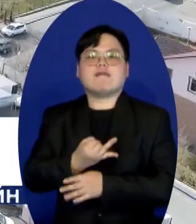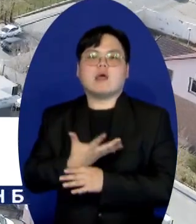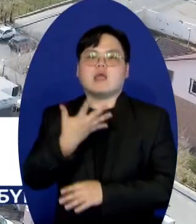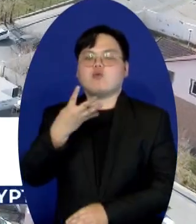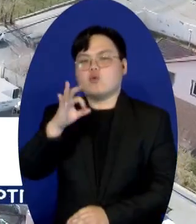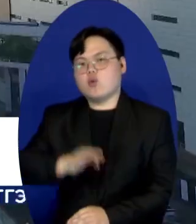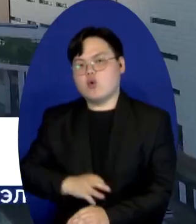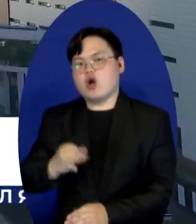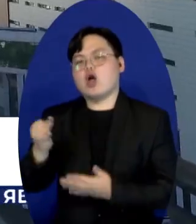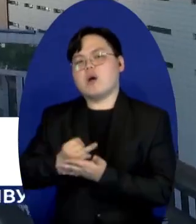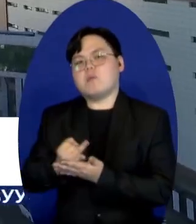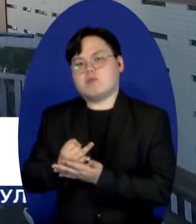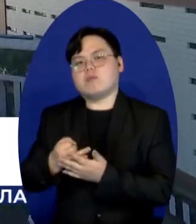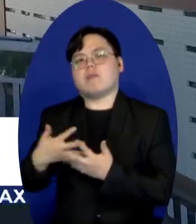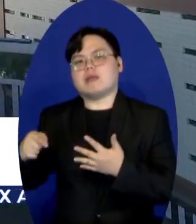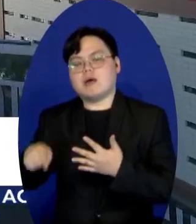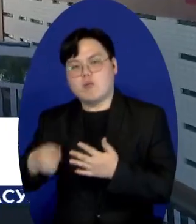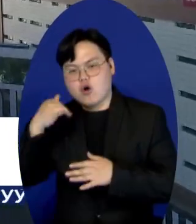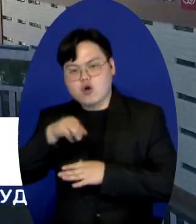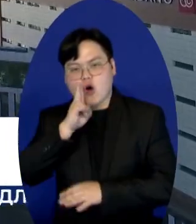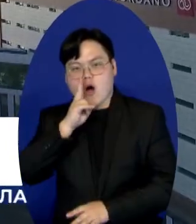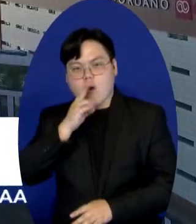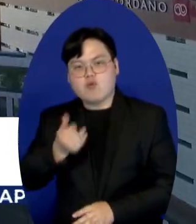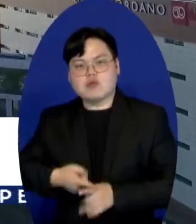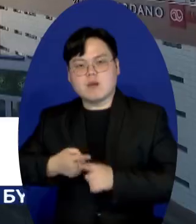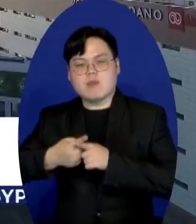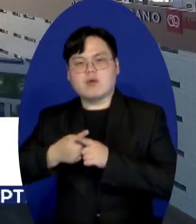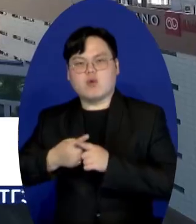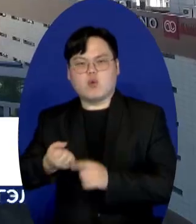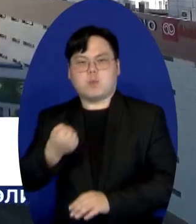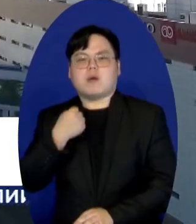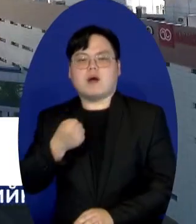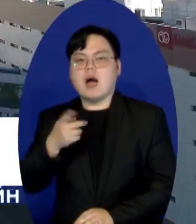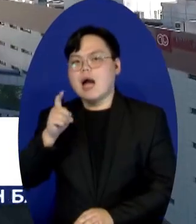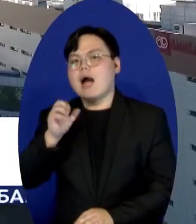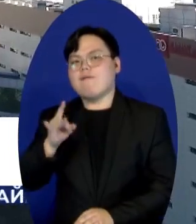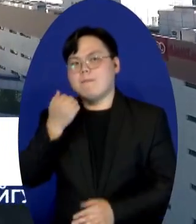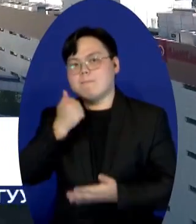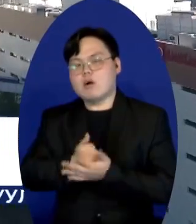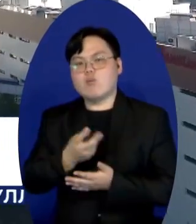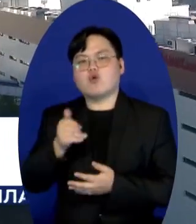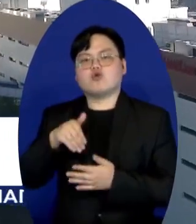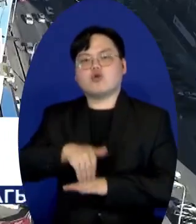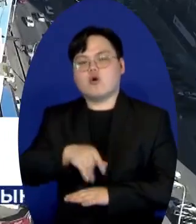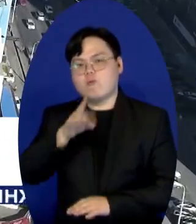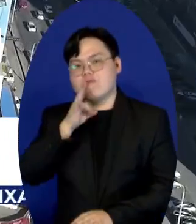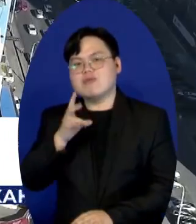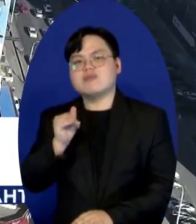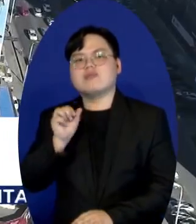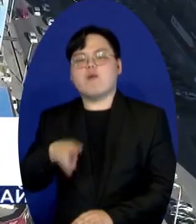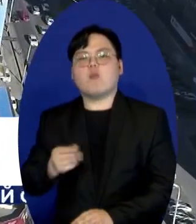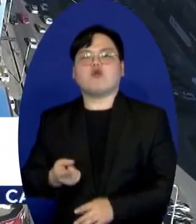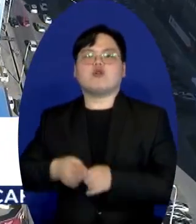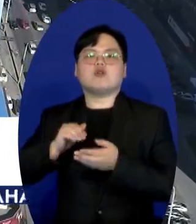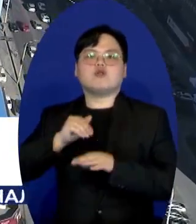барааны өсөлт эзэлж, Монгол улс хүнсний үнийн өсөлтөөр бүс нутгийнхаа хэмжээнд толгой зохиж байна. Хавар баталсан үн тогтворжуулах хуулийн нөлөөгөөр нефть бүтээгдэхүүний үнийн